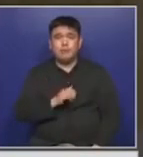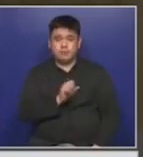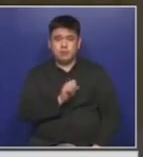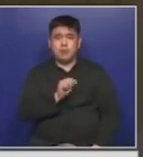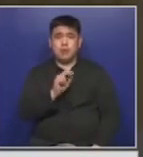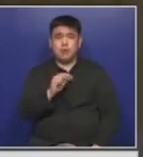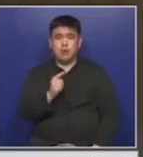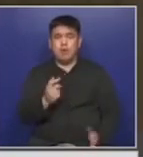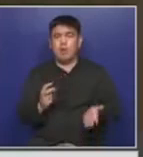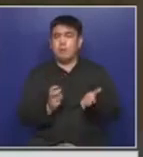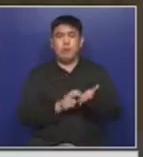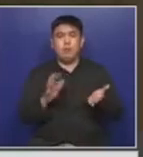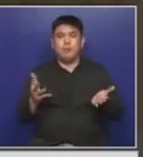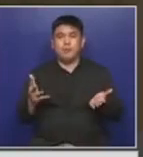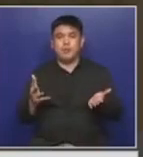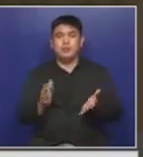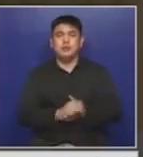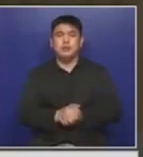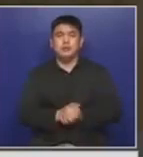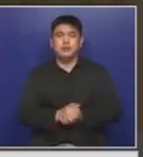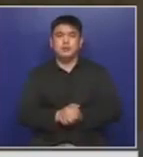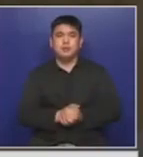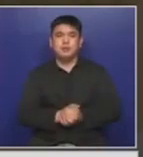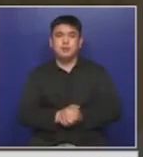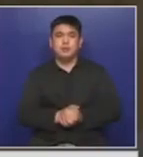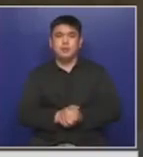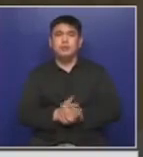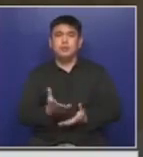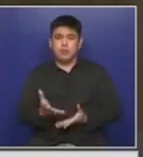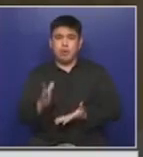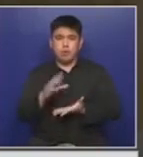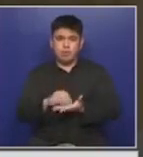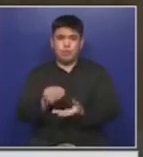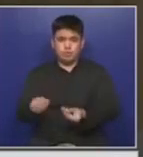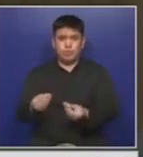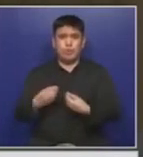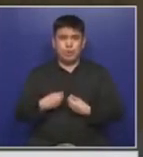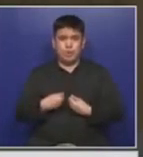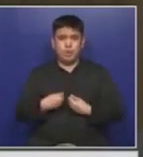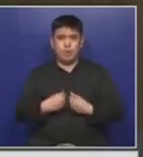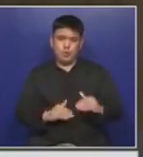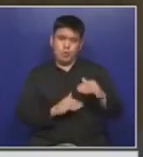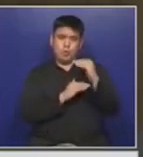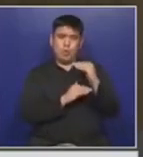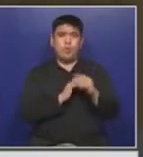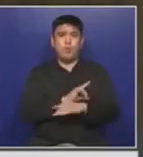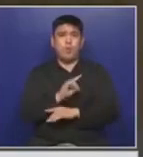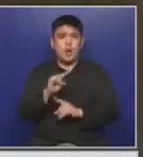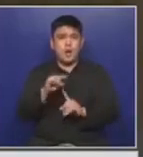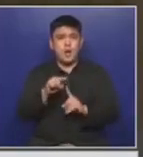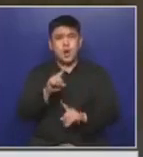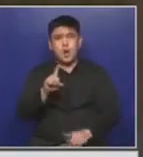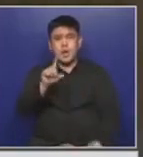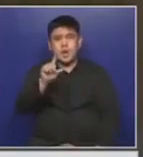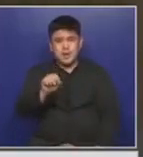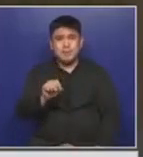ได้รับรองนะครับท่านอาจจะบอกว่าท่านต้องส่งข้อมูลนั้นมาเพราะว่าต้องอยู่ในกรอบเวลา120วันก็จริ